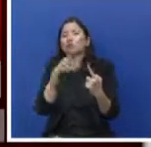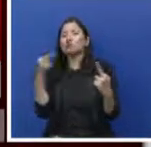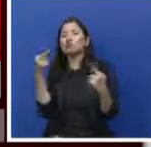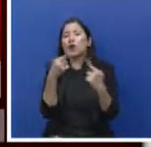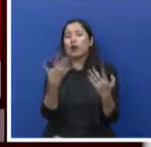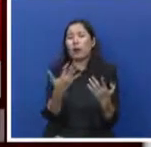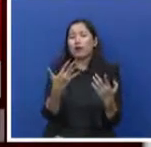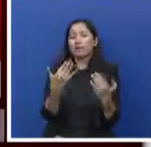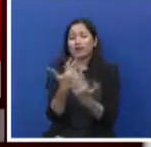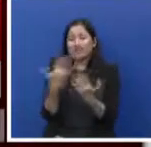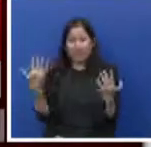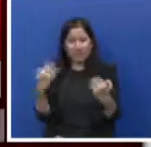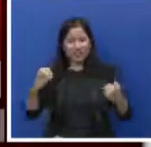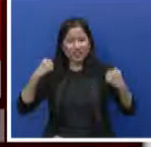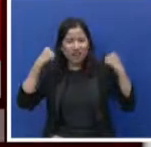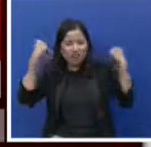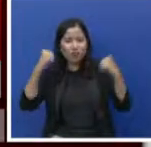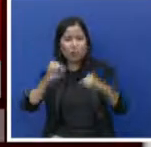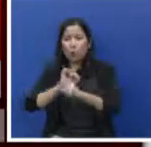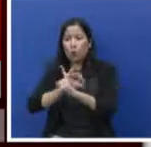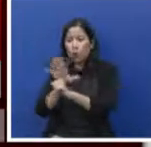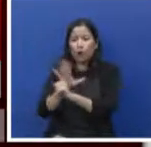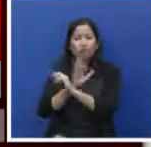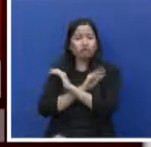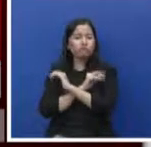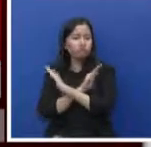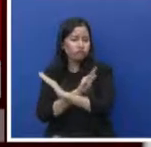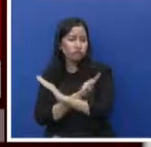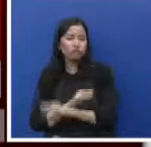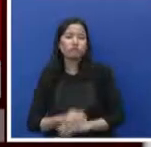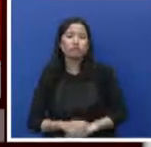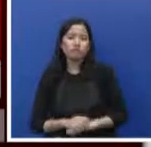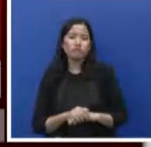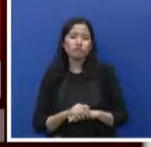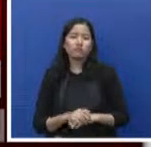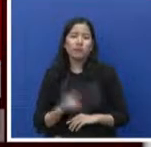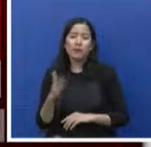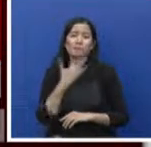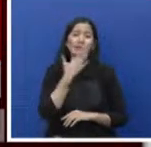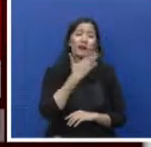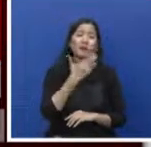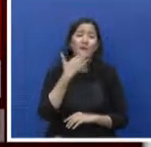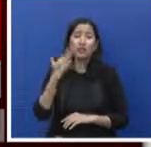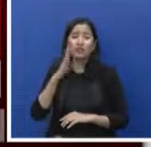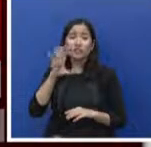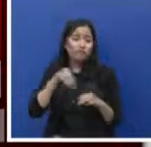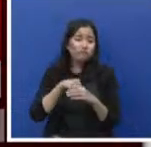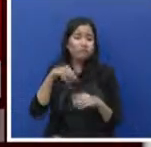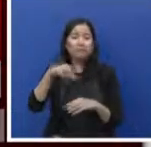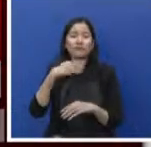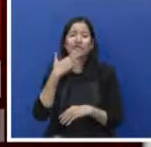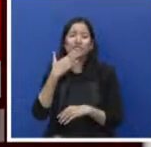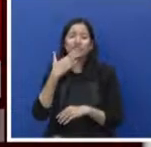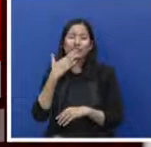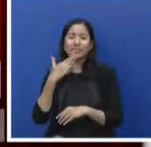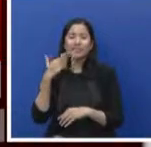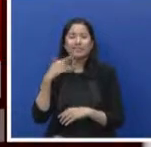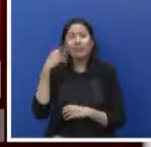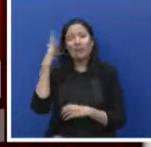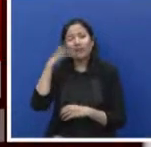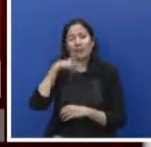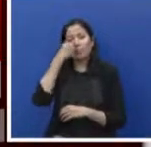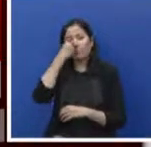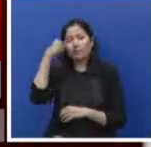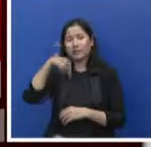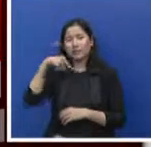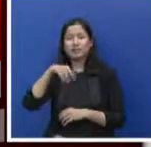masyarakat Indonesia terbebas dari COVID-19. Terima kasih Bung Junatan dan juga Mbak Sinto yang sudah bergabung dalam dialog produktif Kabar Kamis pada kali ini. Terima